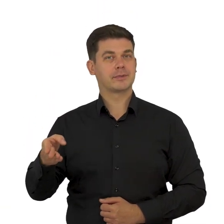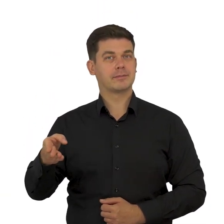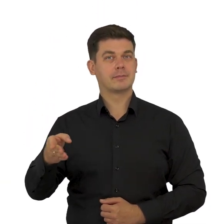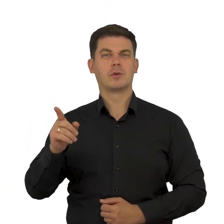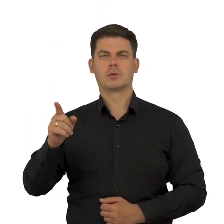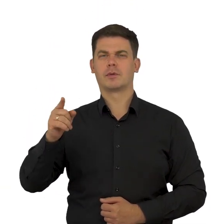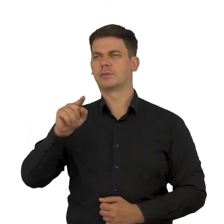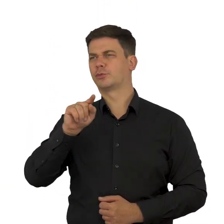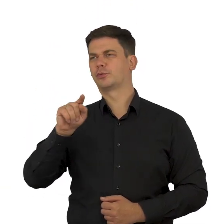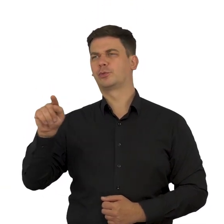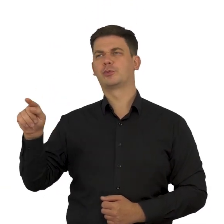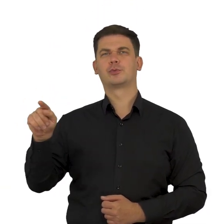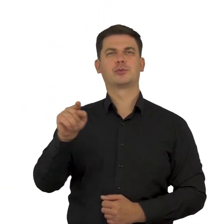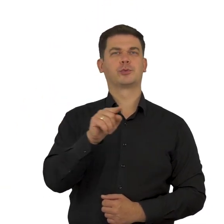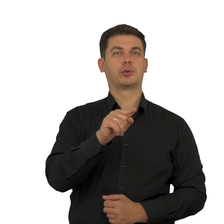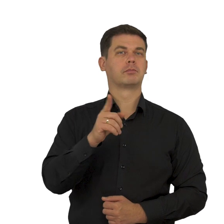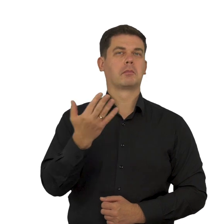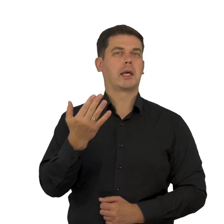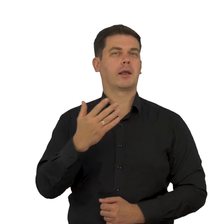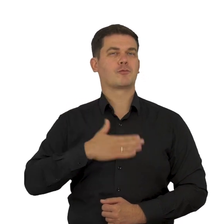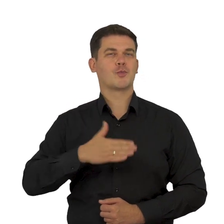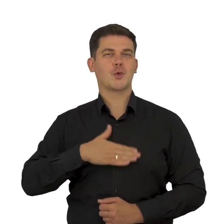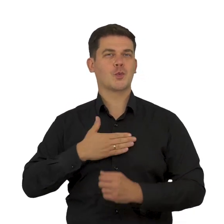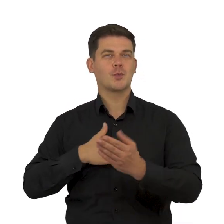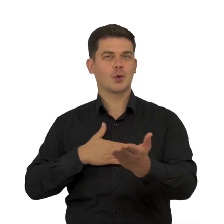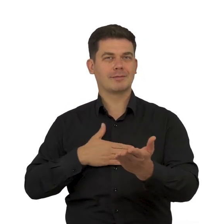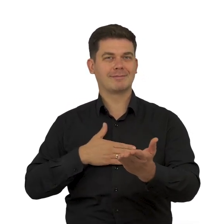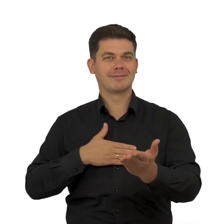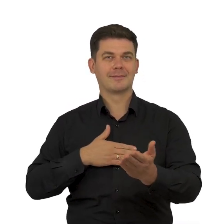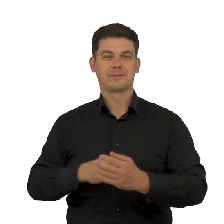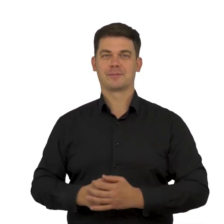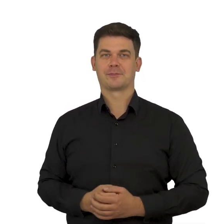Następnie, przesuwając suwakiem w lewo lub w prawo,